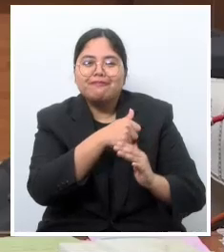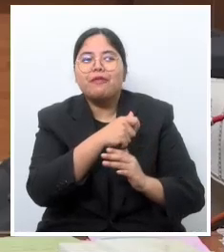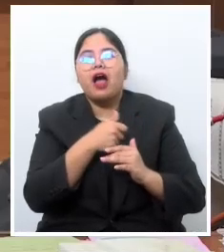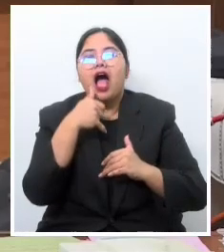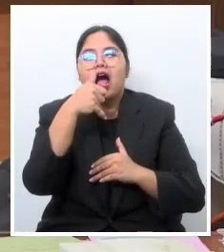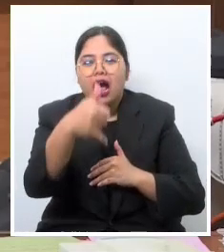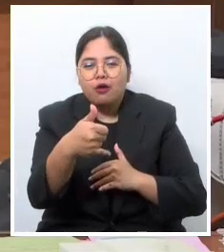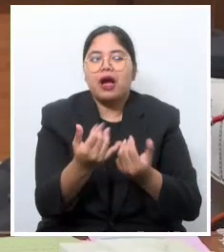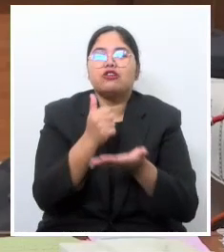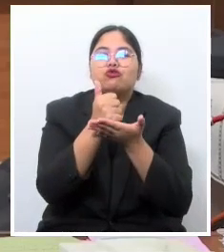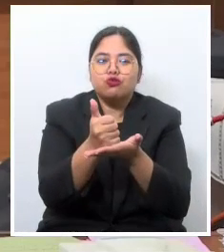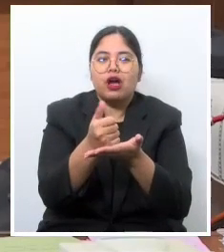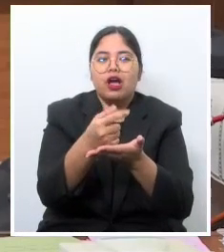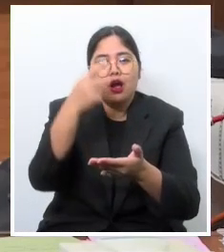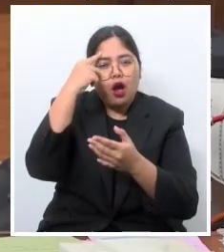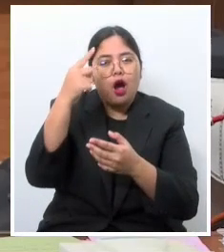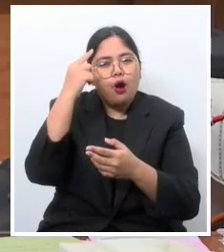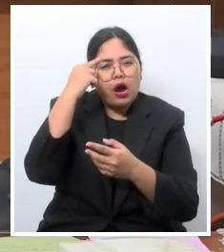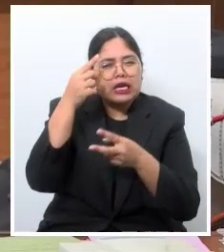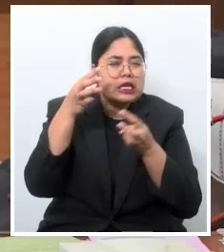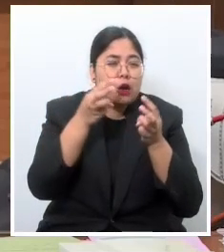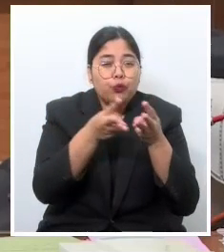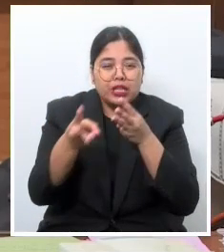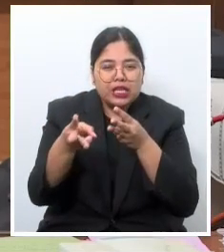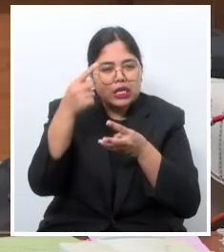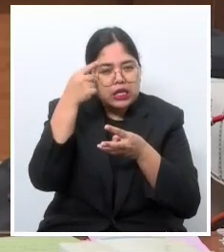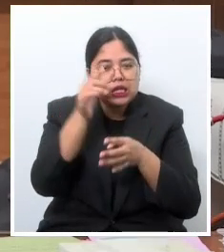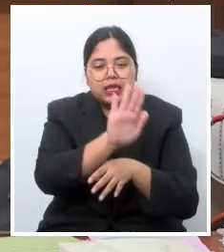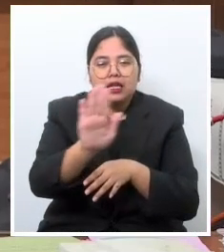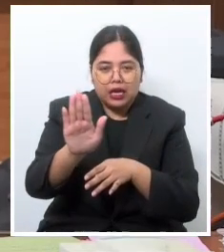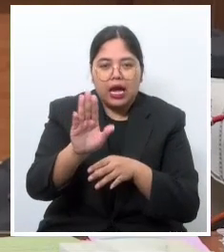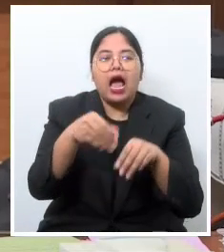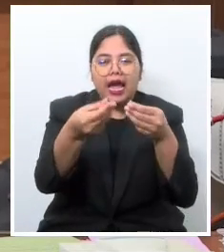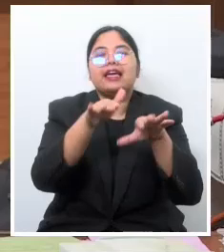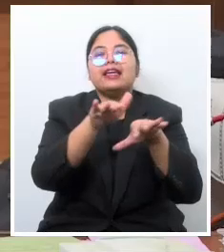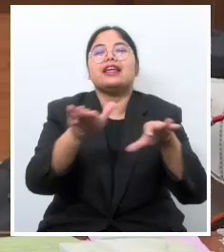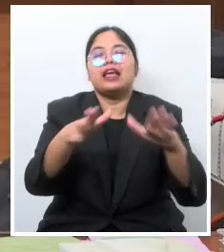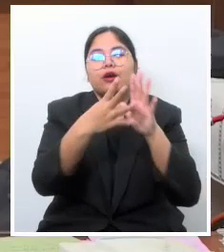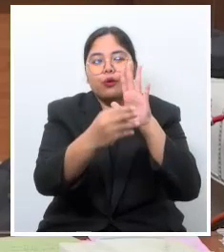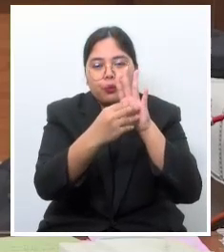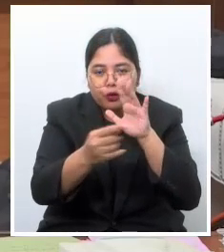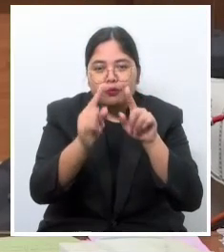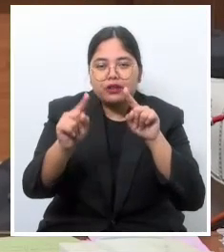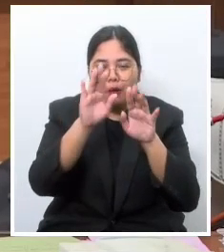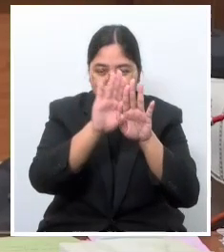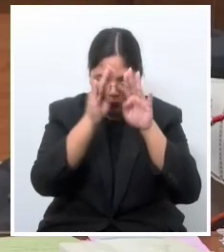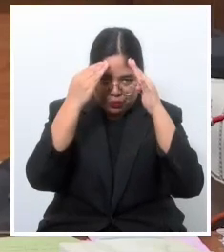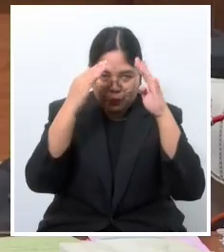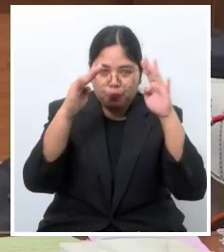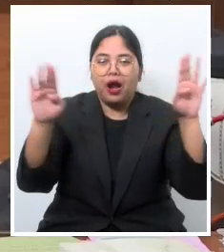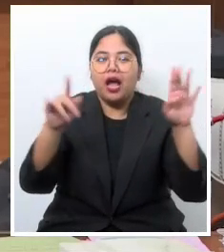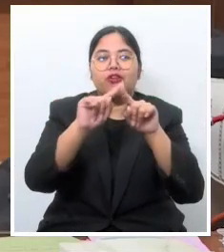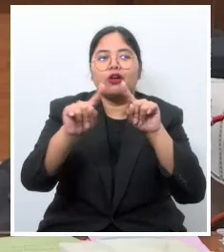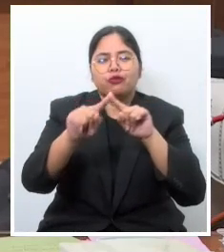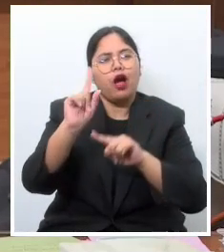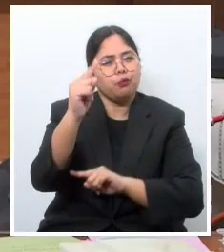ของเอ่อทางพวกเราชาวโรงเรียนของทวิทยาเนี่ยได้เปิดประสบการณ์ใหม่ๆแล้ว